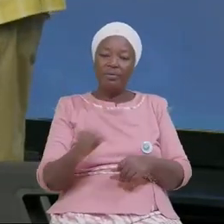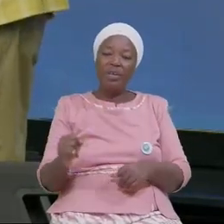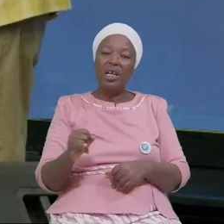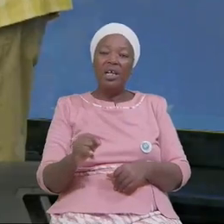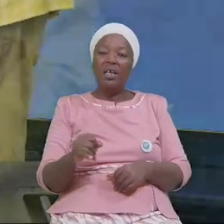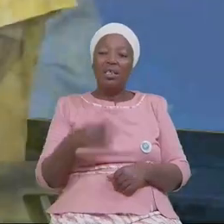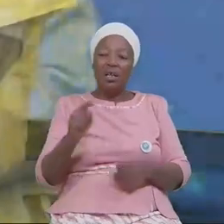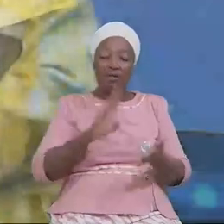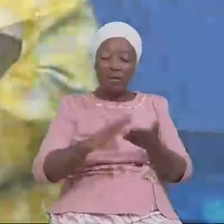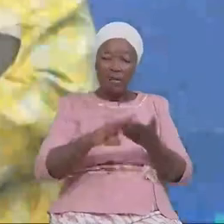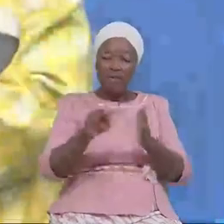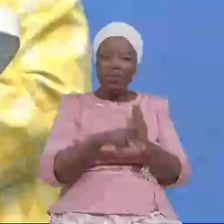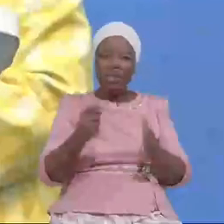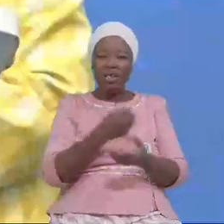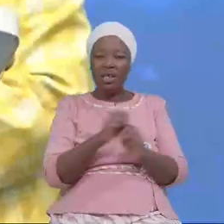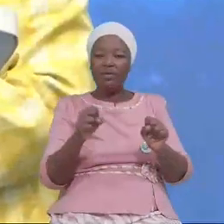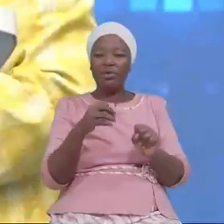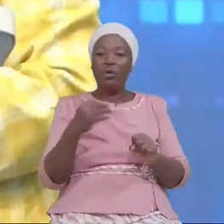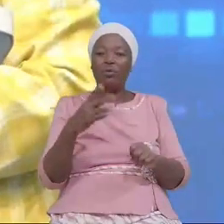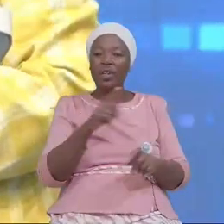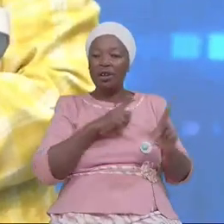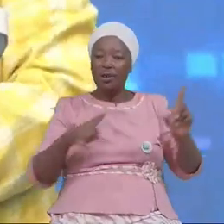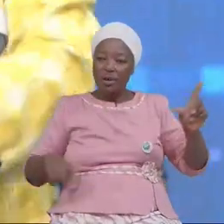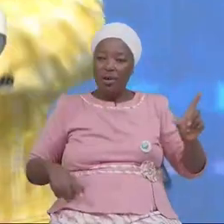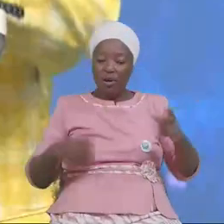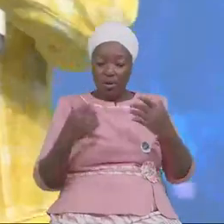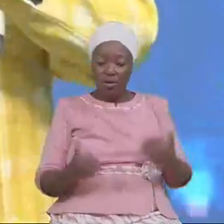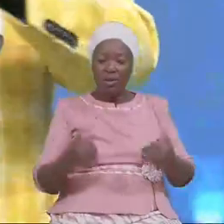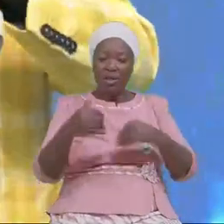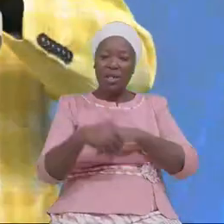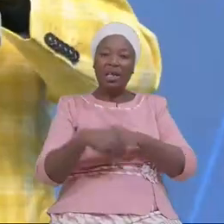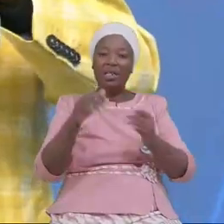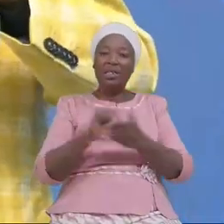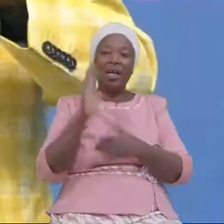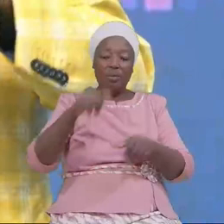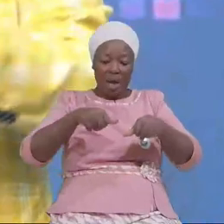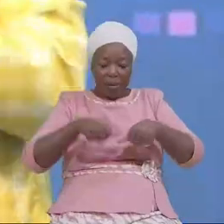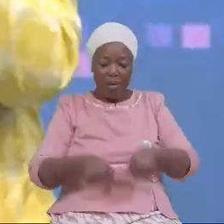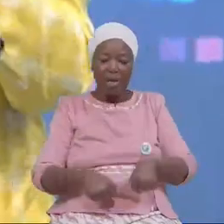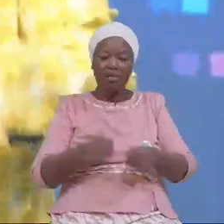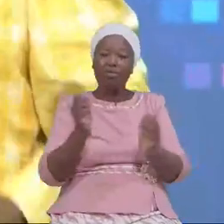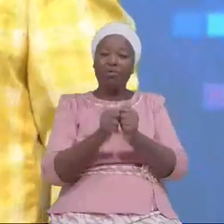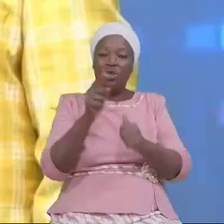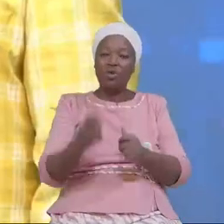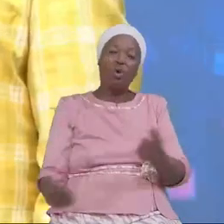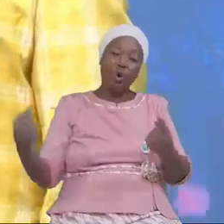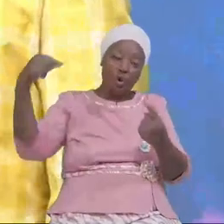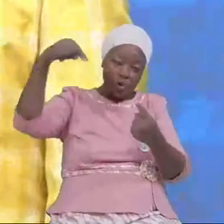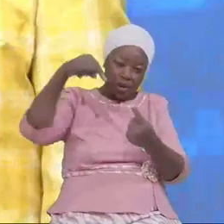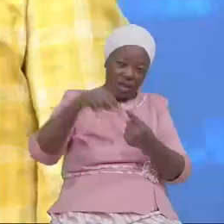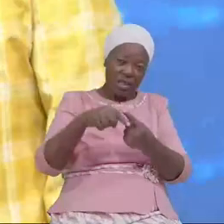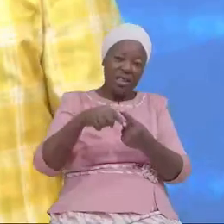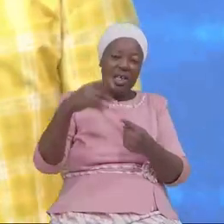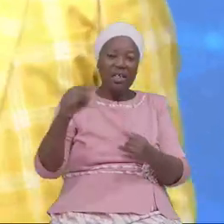pardon, le salut du Seigneur ce soir qui va rester avec vous jusqu'à la